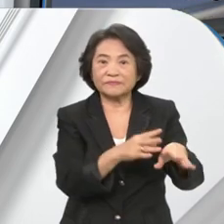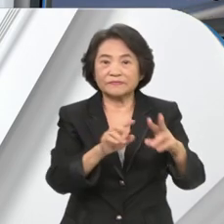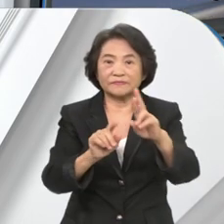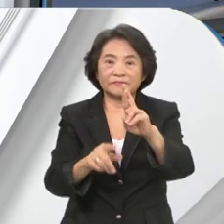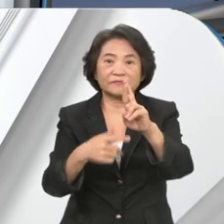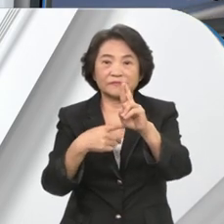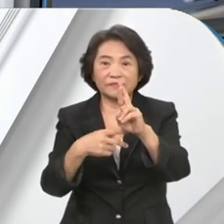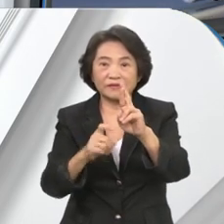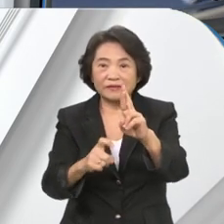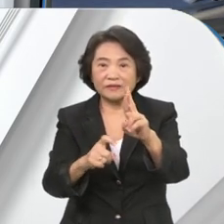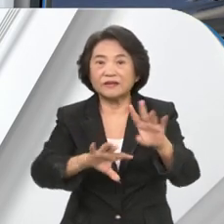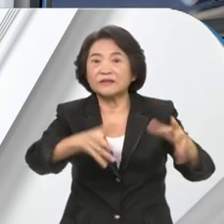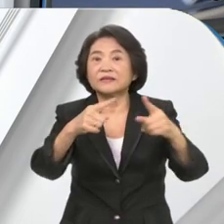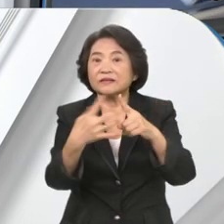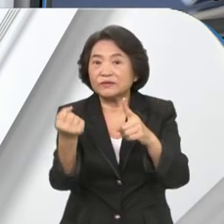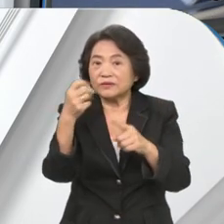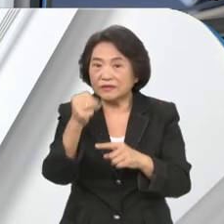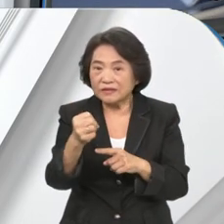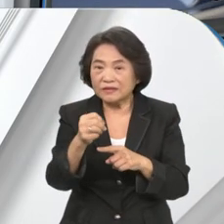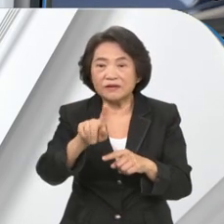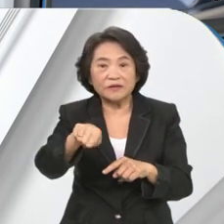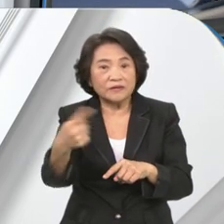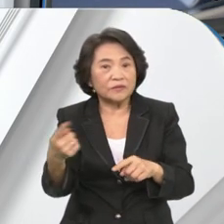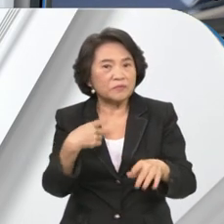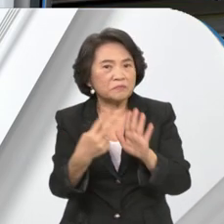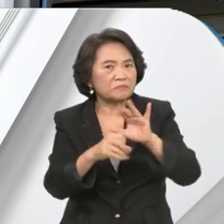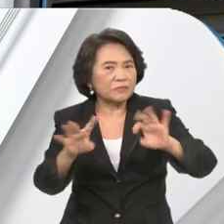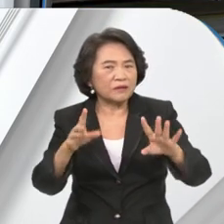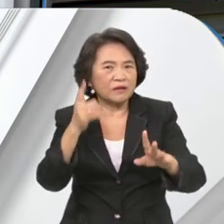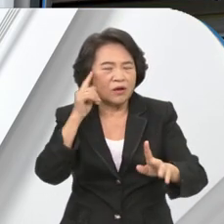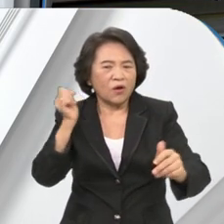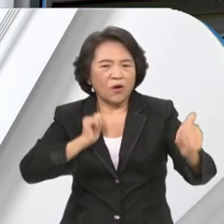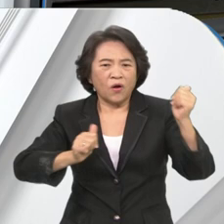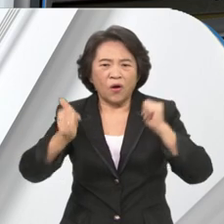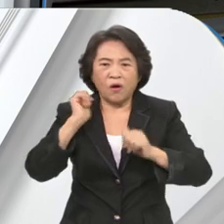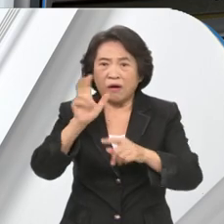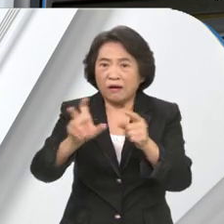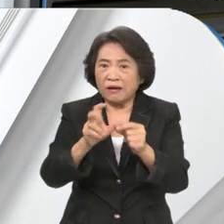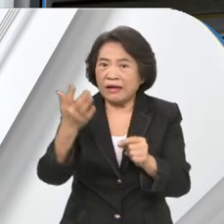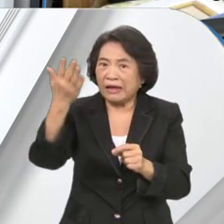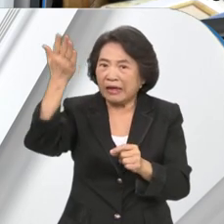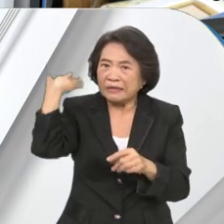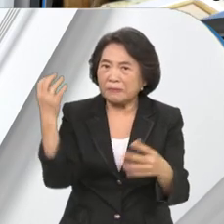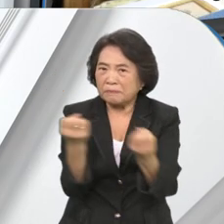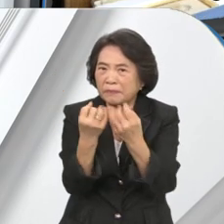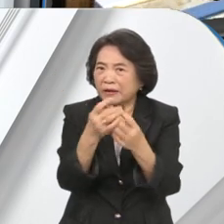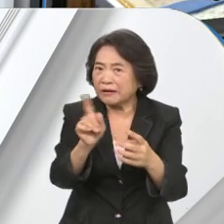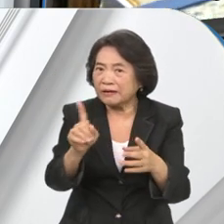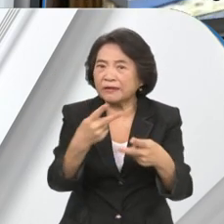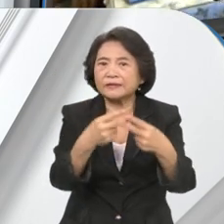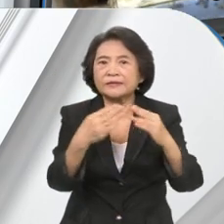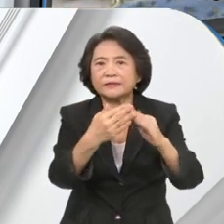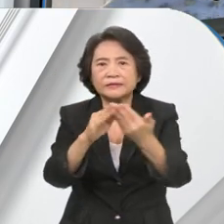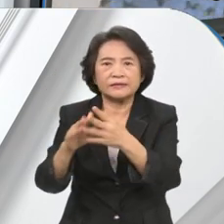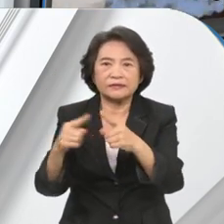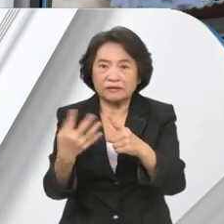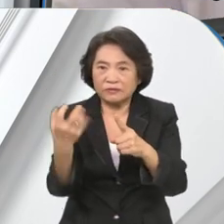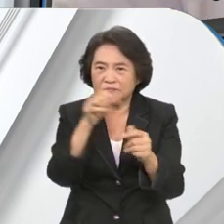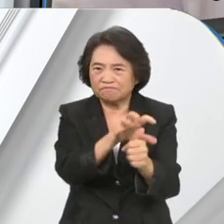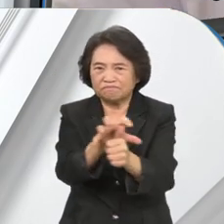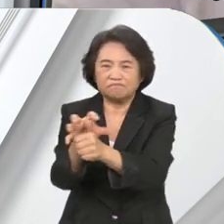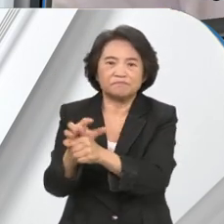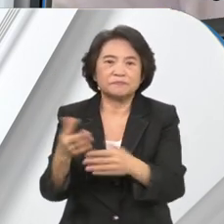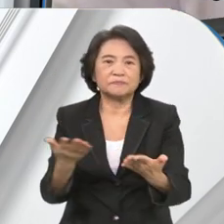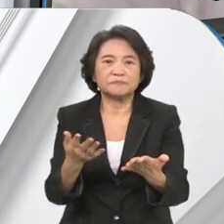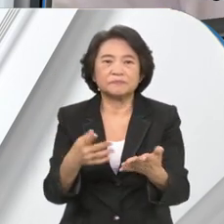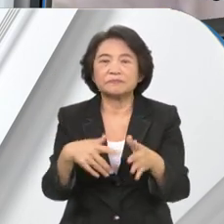新年嘅厨师就系世界人见人。接下来，我向下来回顾一段70多年前发生土客家中嘅人权